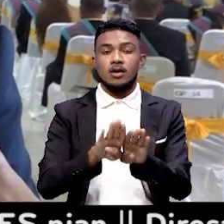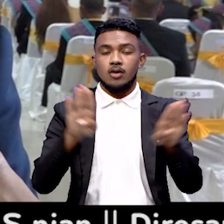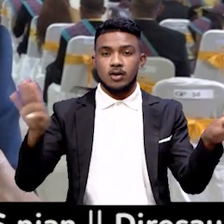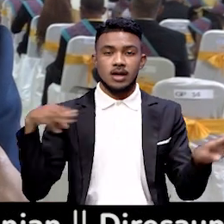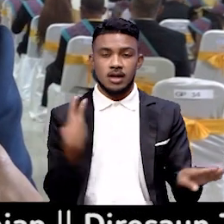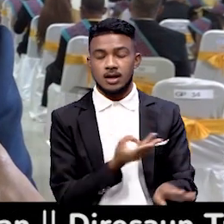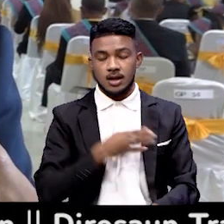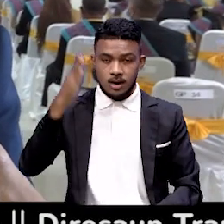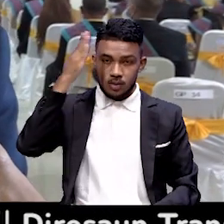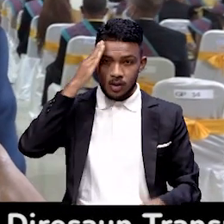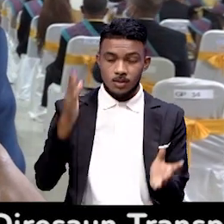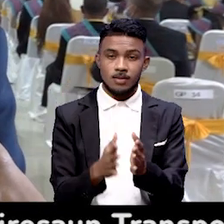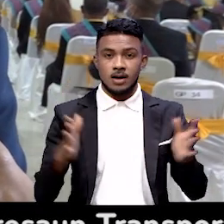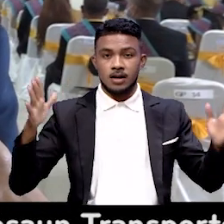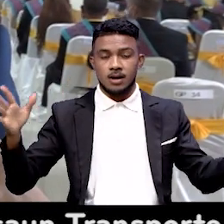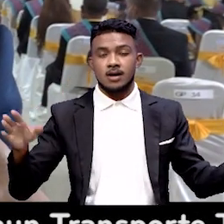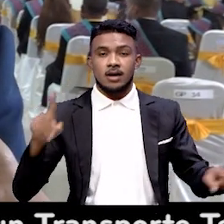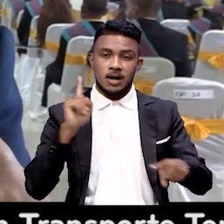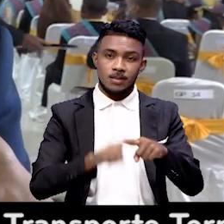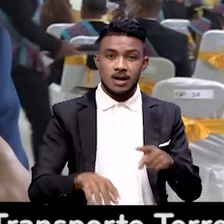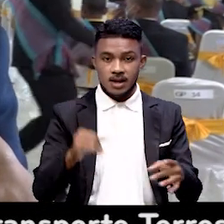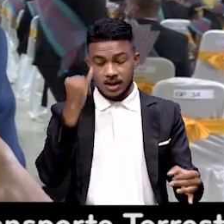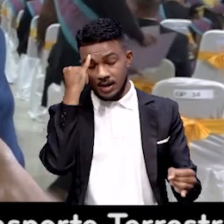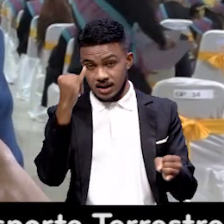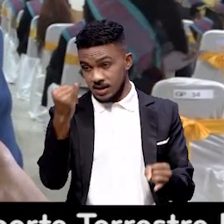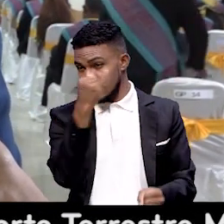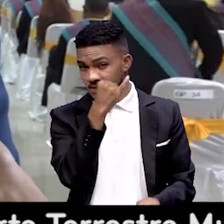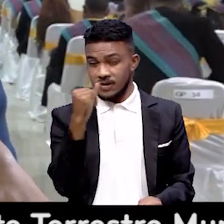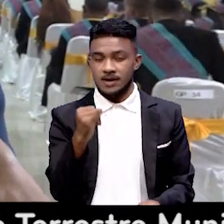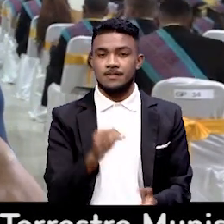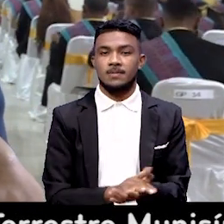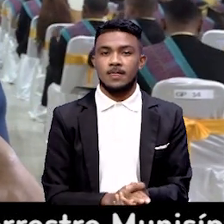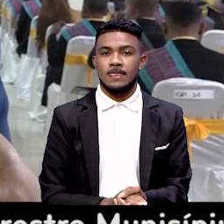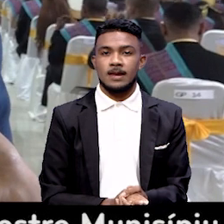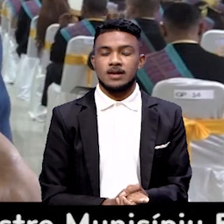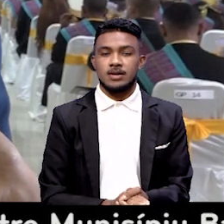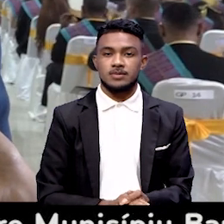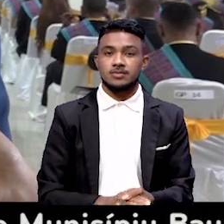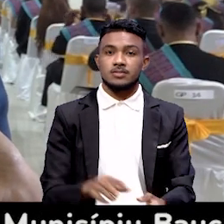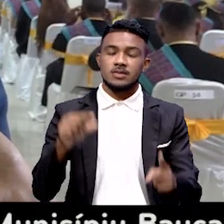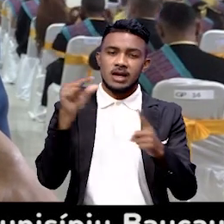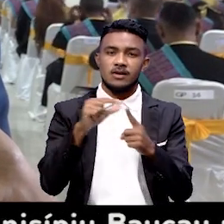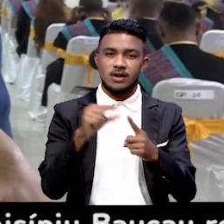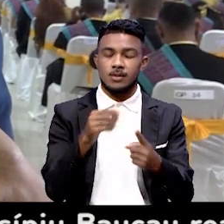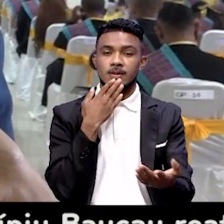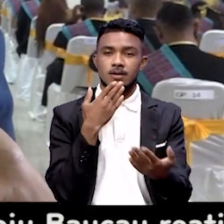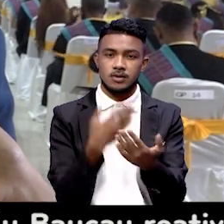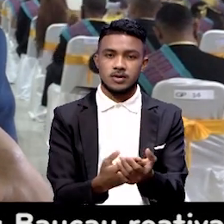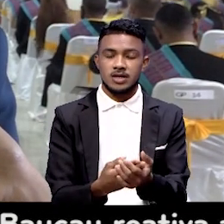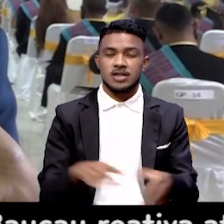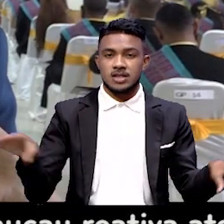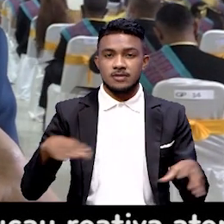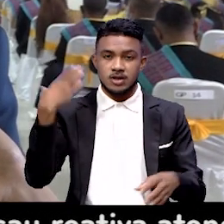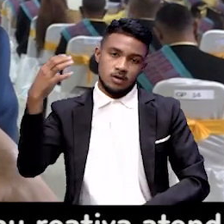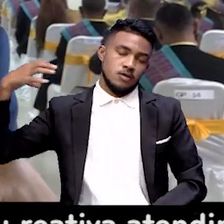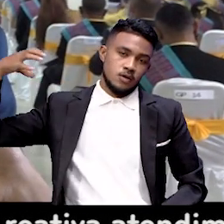Servisu ne labele ita identifika o ita defini ho termus nebe mak lot. Ita lo servisu de ita kantor, maybe servisu ne